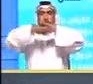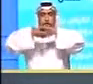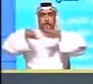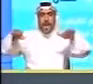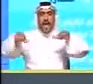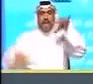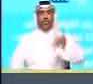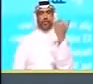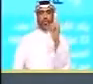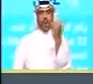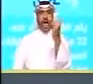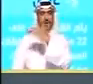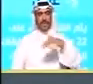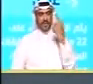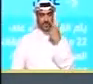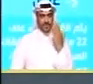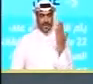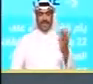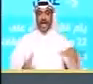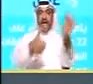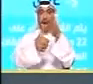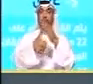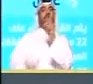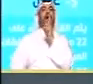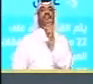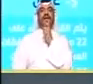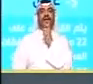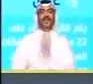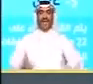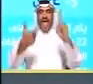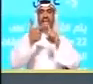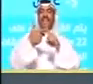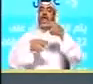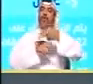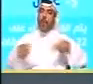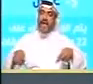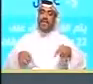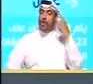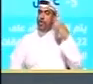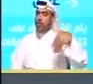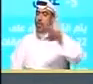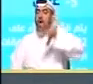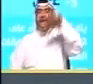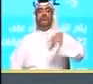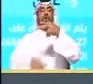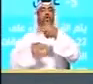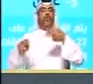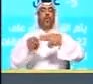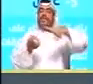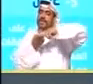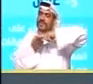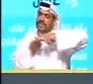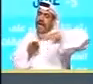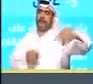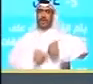قائمة الدول العربية الأكثر أمناً. فالكويت دولة التسامح وتتميز بكفاءة الأجهزة الأمنية فيها. وما